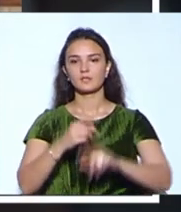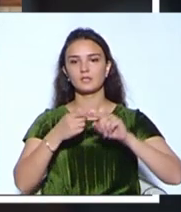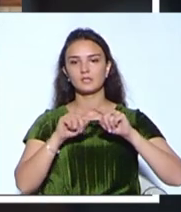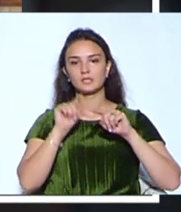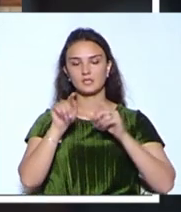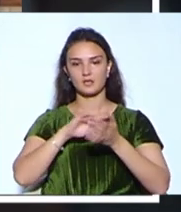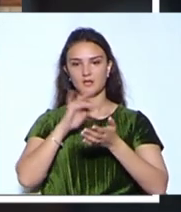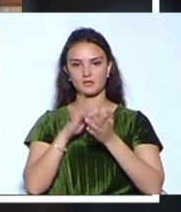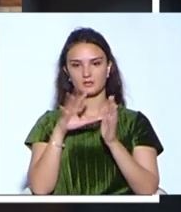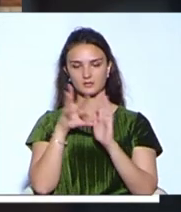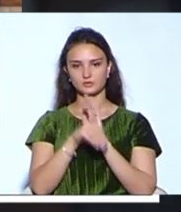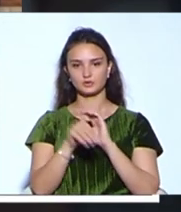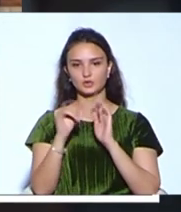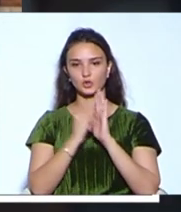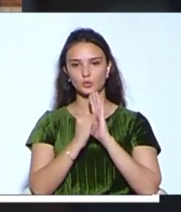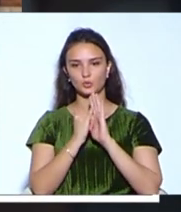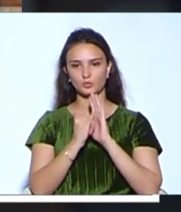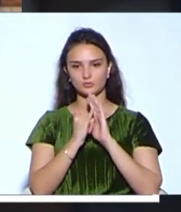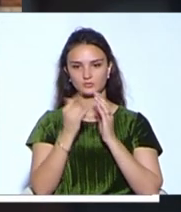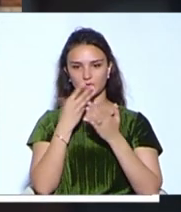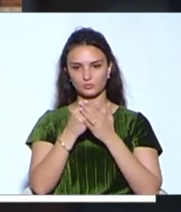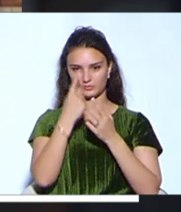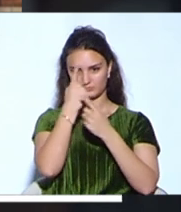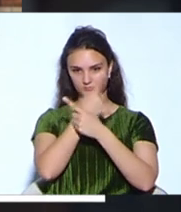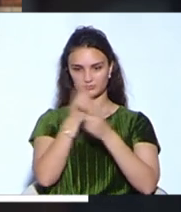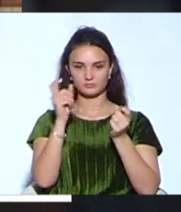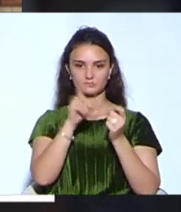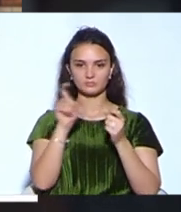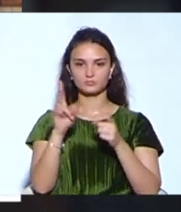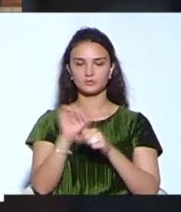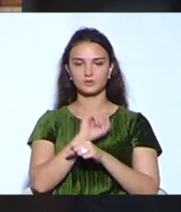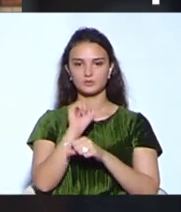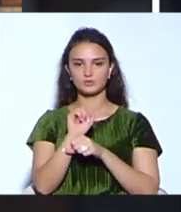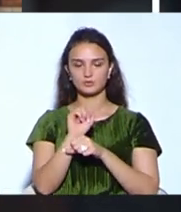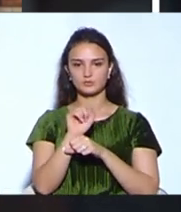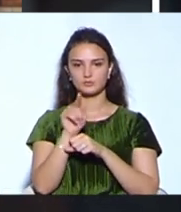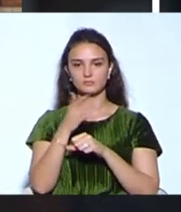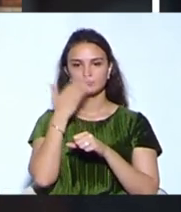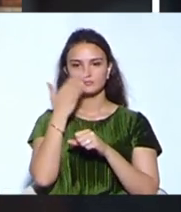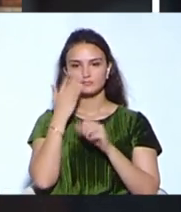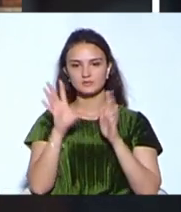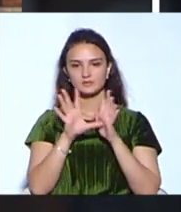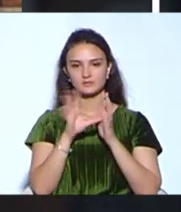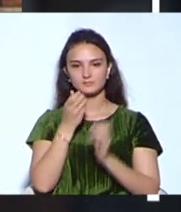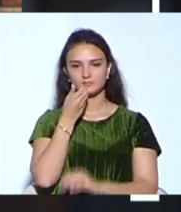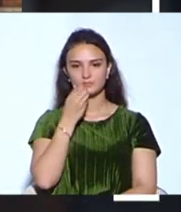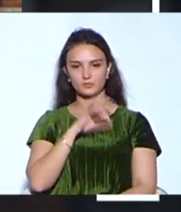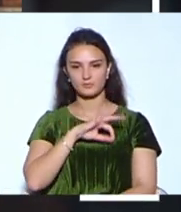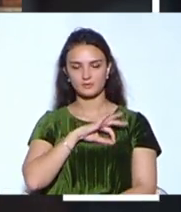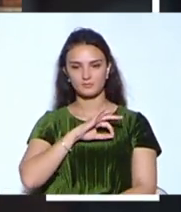ვისკონსინის შტატის ქალაქ მილოუკის საბჭომ მოუწოდა საკუთარ მოსახლეობას შეწყვიტონ არომატიზებული ელექტროსიგარეტის